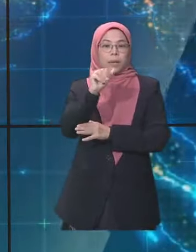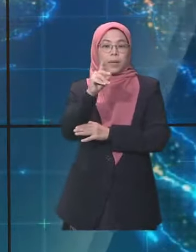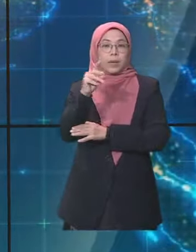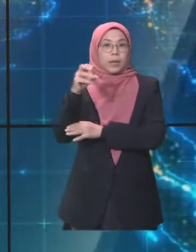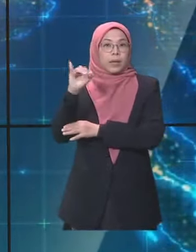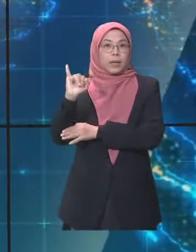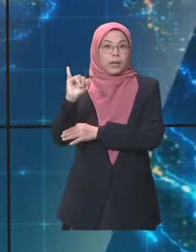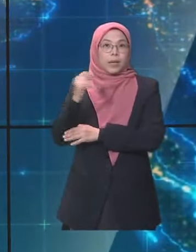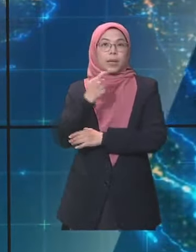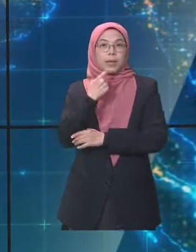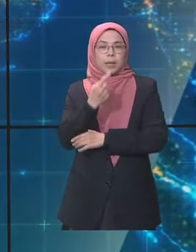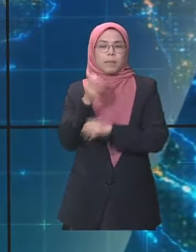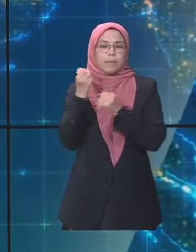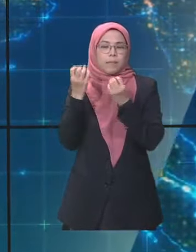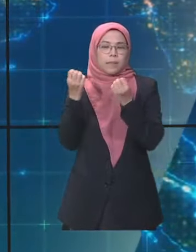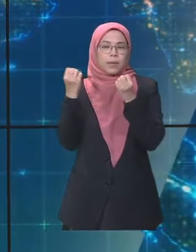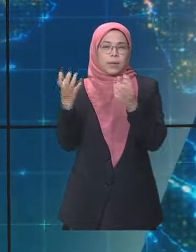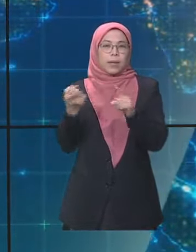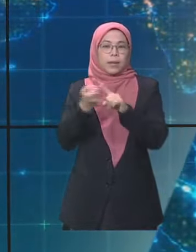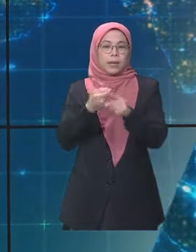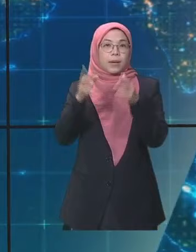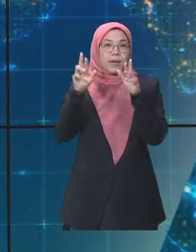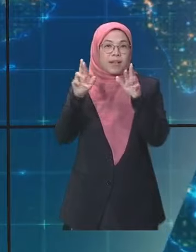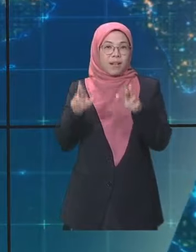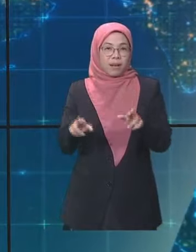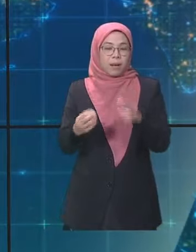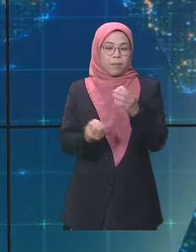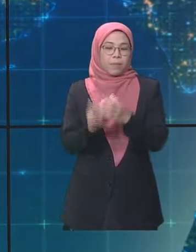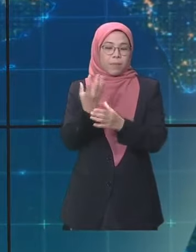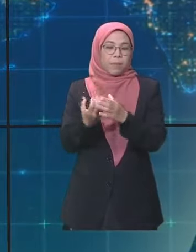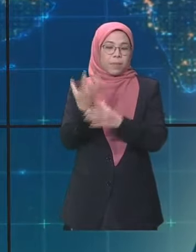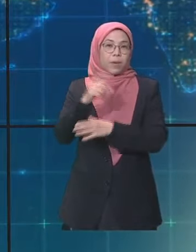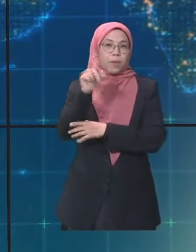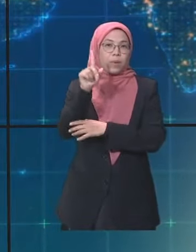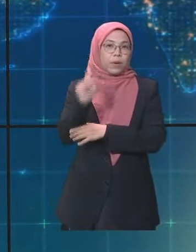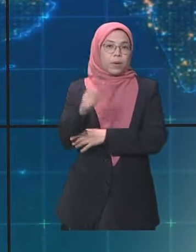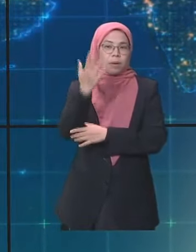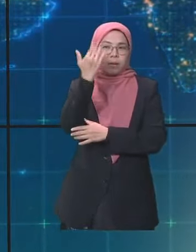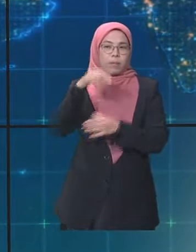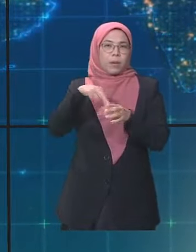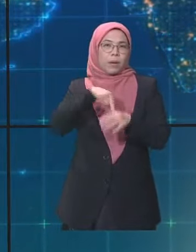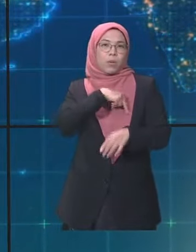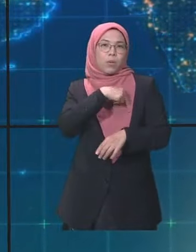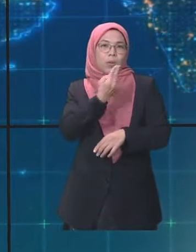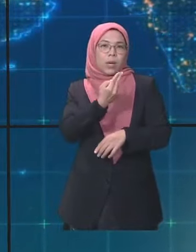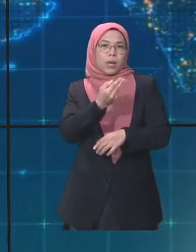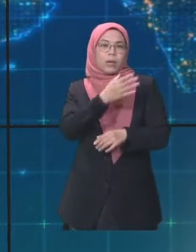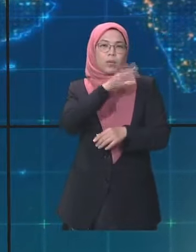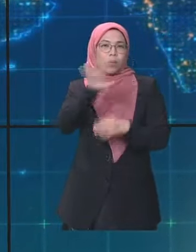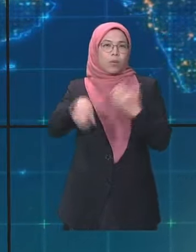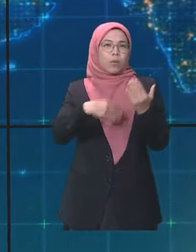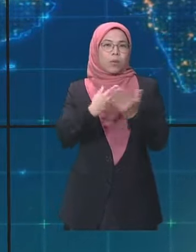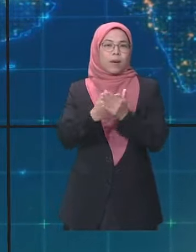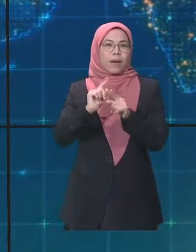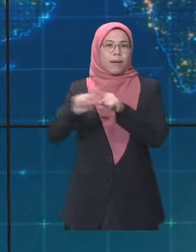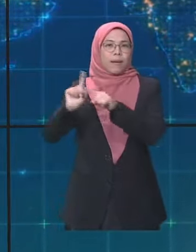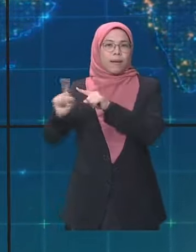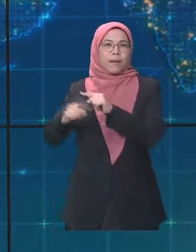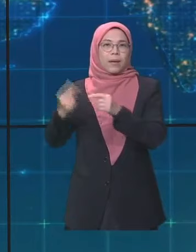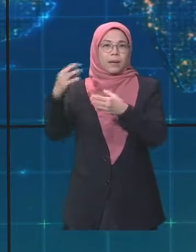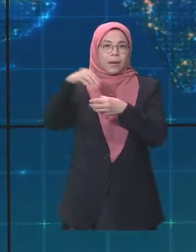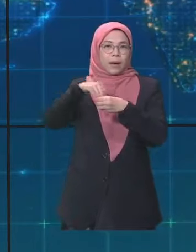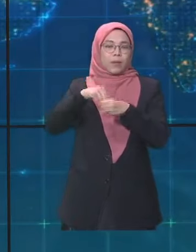berkata, ramai dalam kalangan rakyat membangkitkan persoalan mengenai kerugian itu sehingga pelbagai kandungan